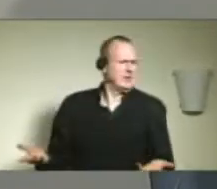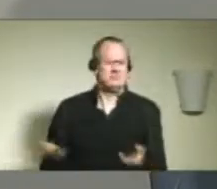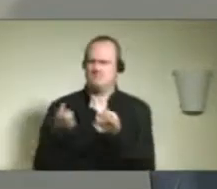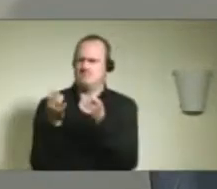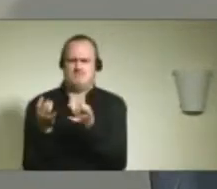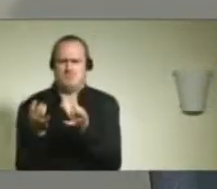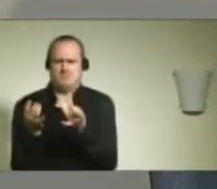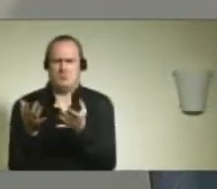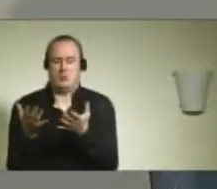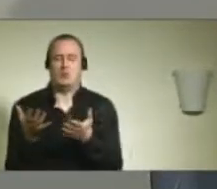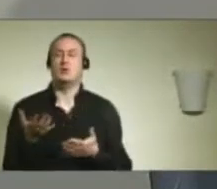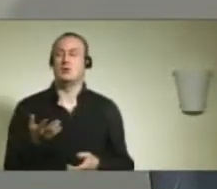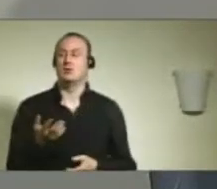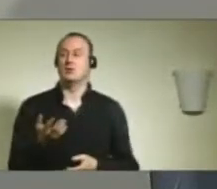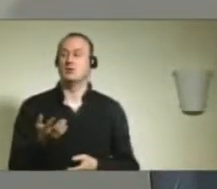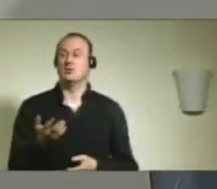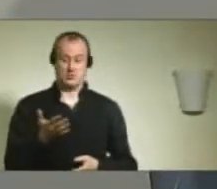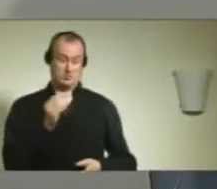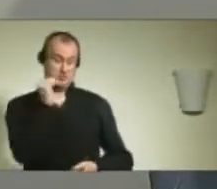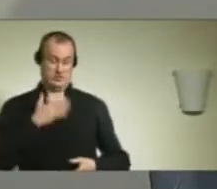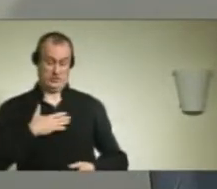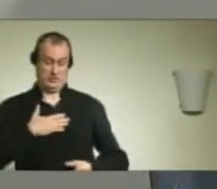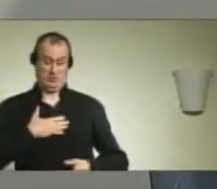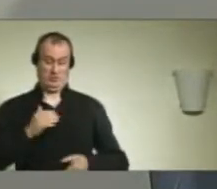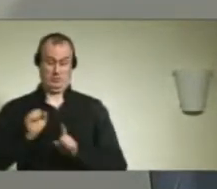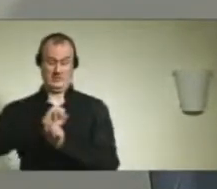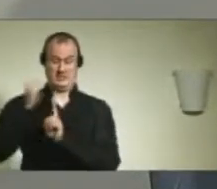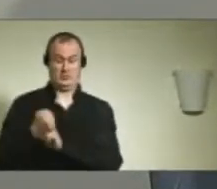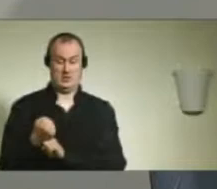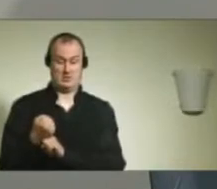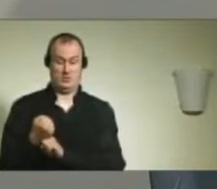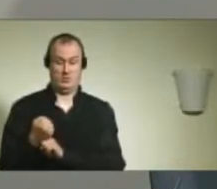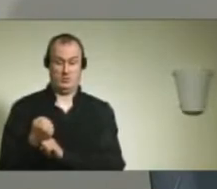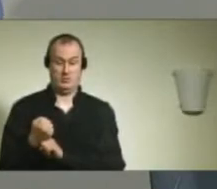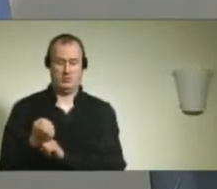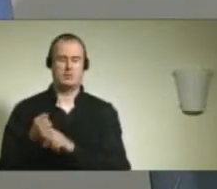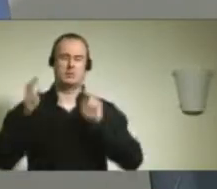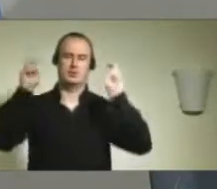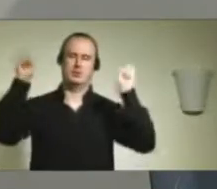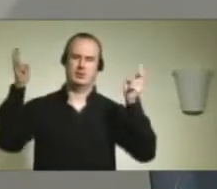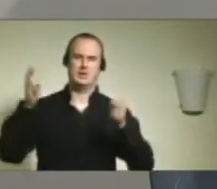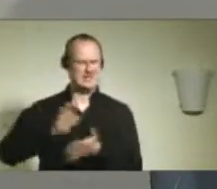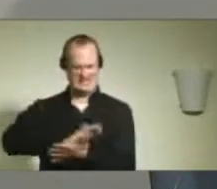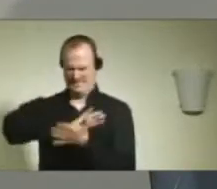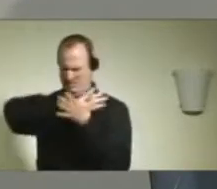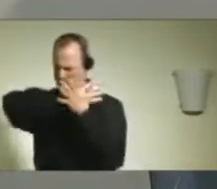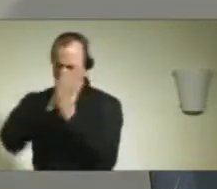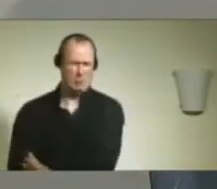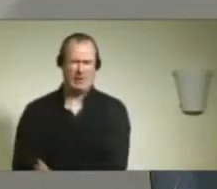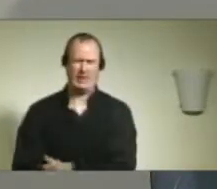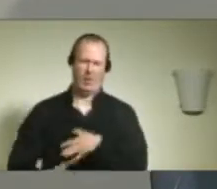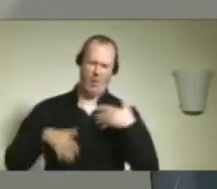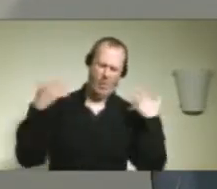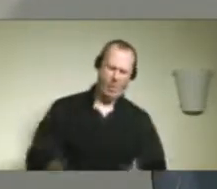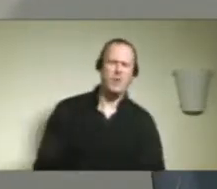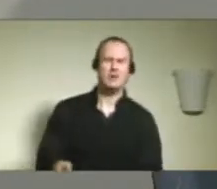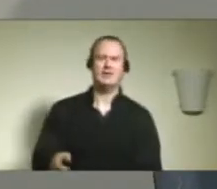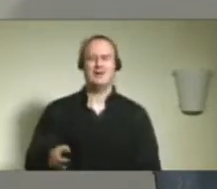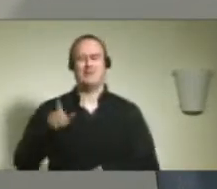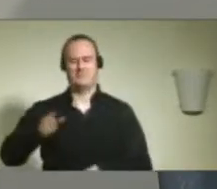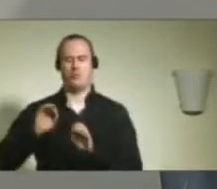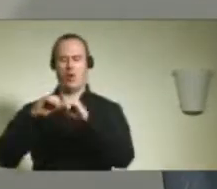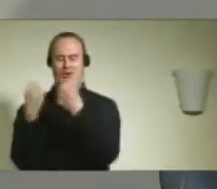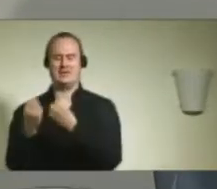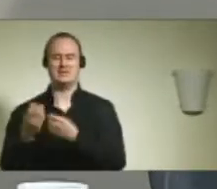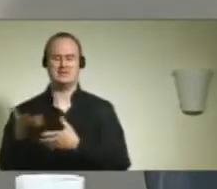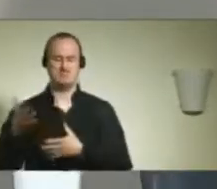La situation là-bas est si pourrie que je suis sûr qu'il devrait y avoir des organismes qui travaillent contre cela. Et on voudrait